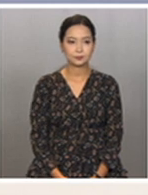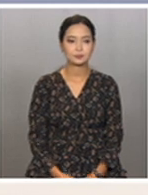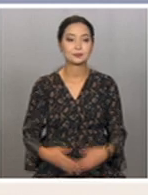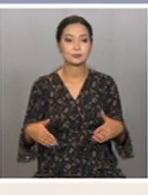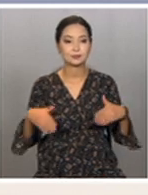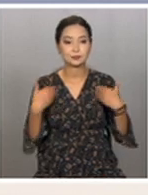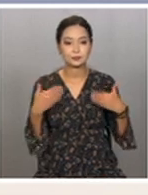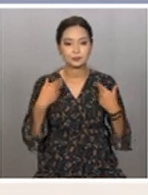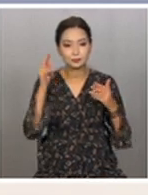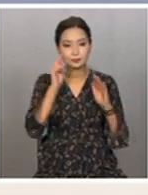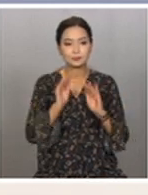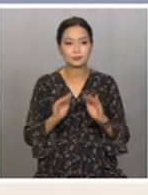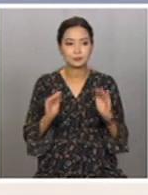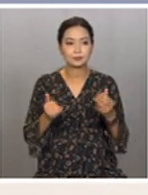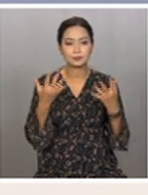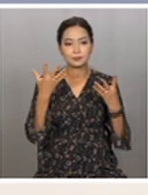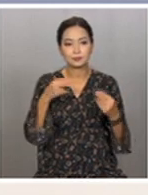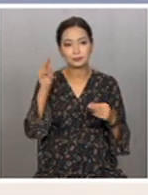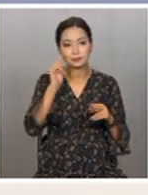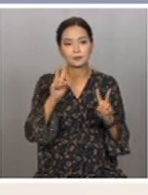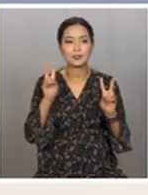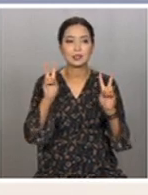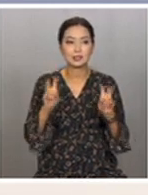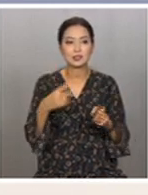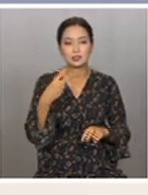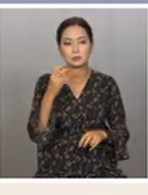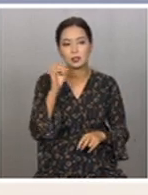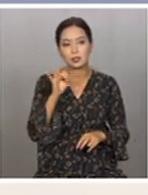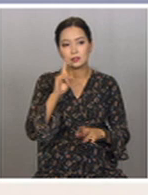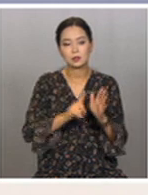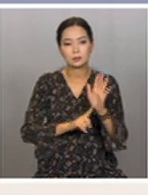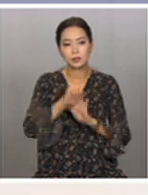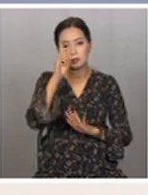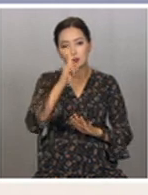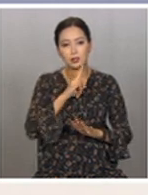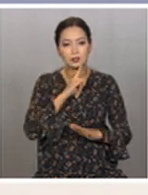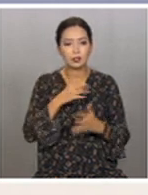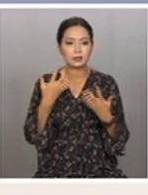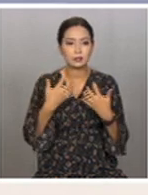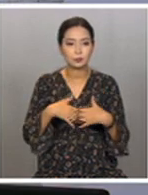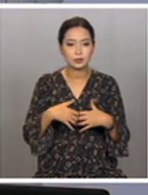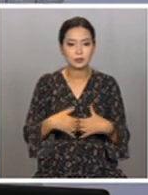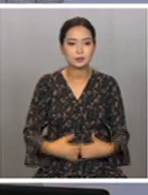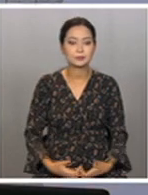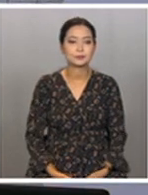Сәлеметсіздер ме, оқушылар? Бүгінгі сабағымыздың тақырыбы 20-шы ғасыр басындағы қазақ автономиясы.